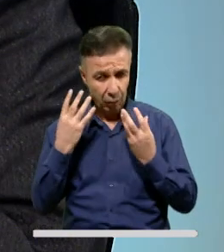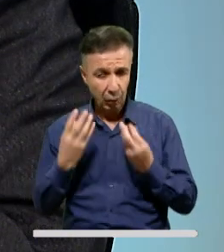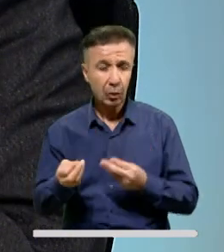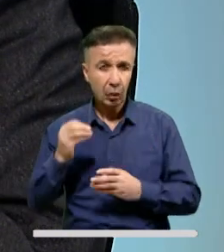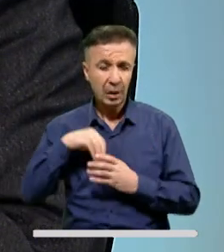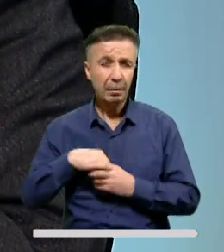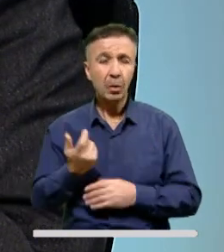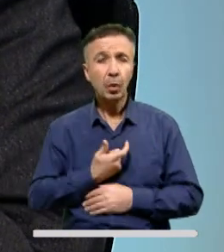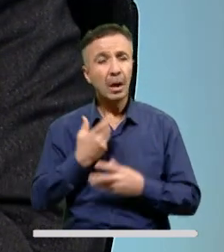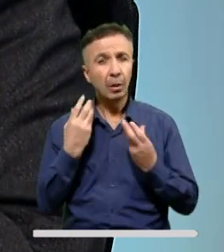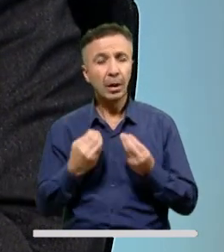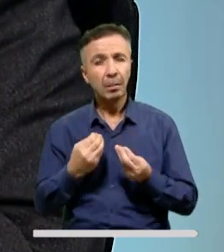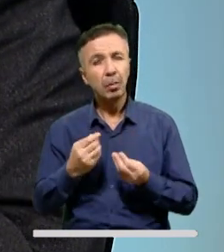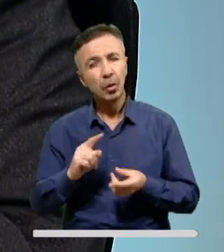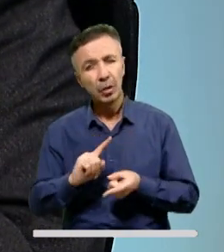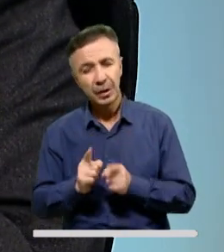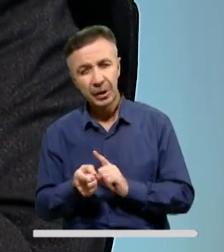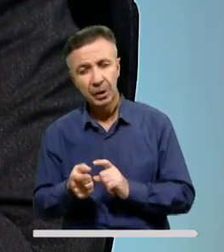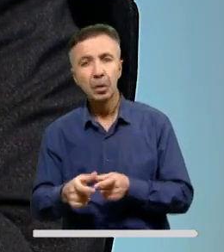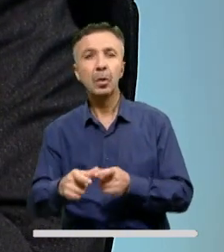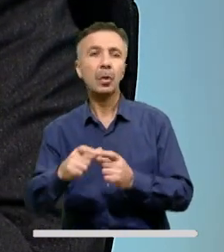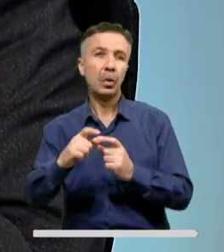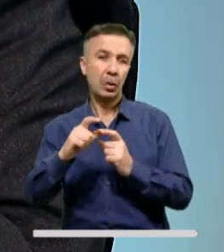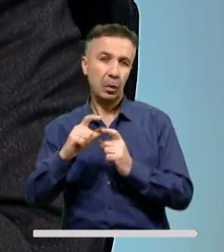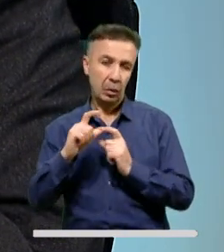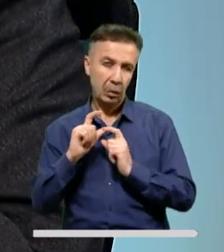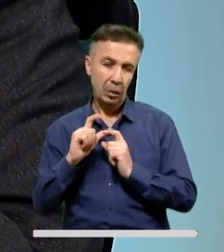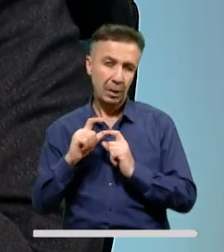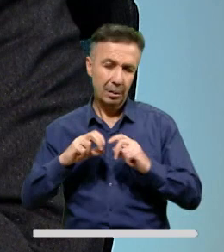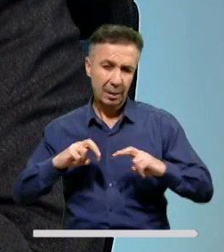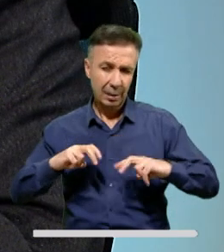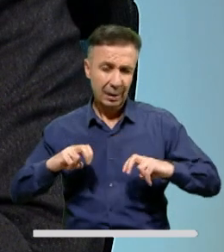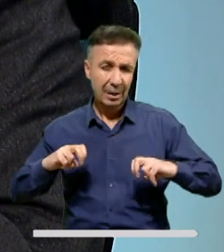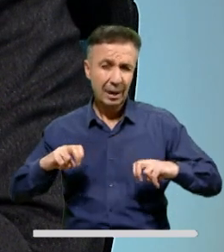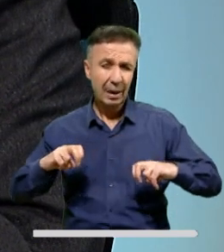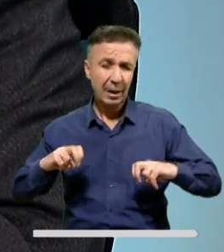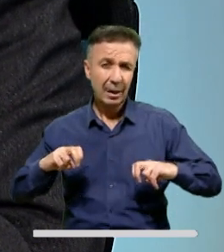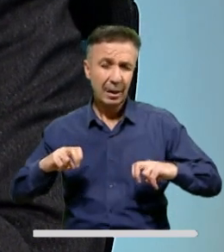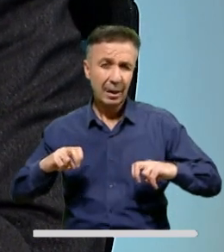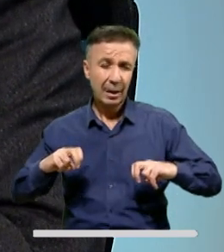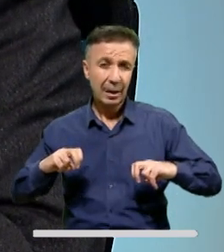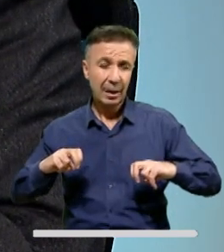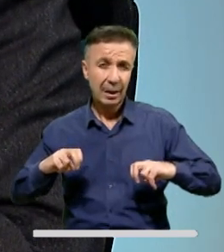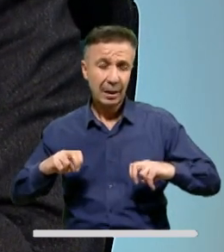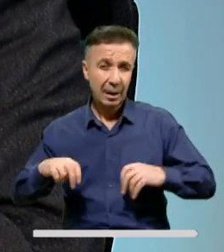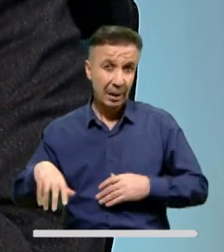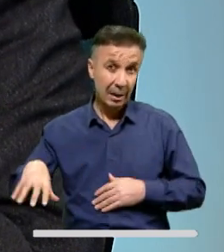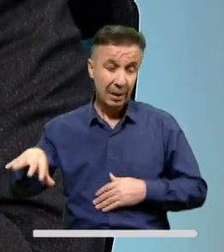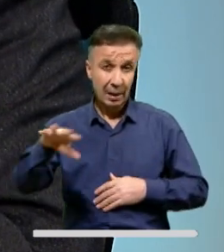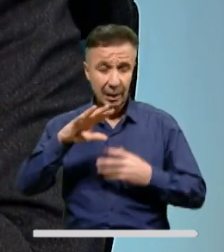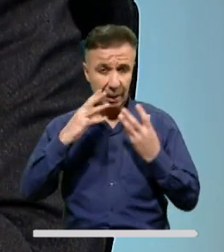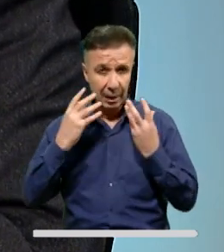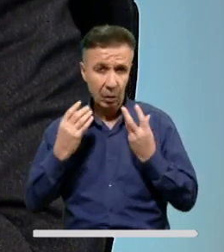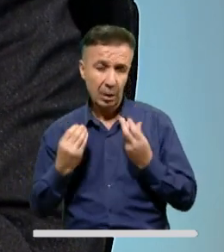biz kural olarak bu tür soruların bırak detayına girmeyi, genel olarak bile